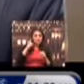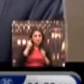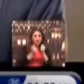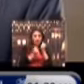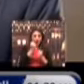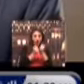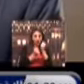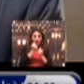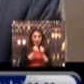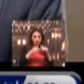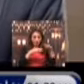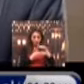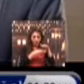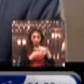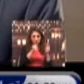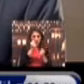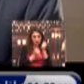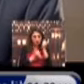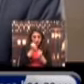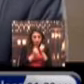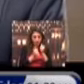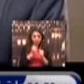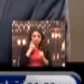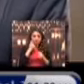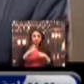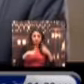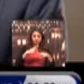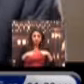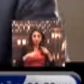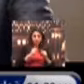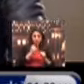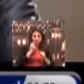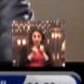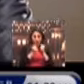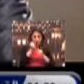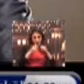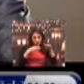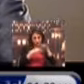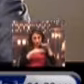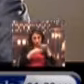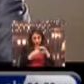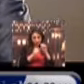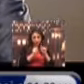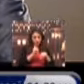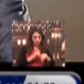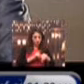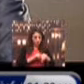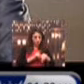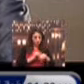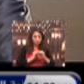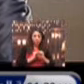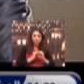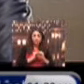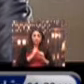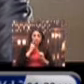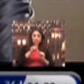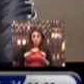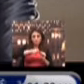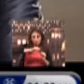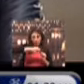السيارة، يتم تشغيله في نفس وقت وضع المفتاح في